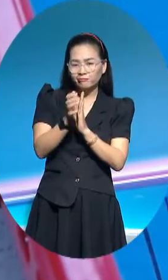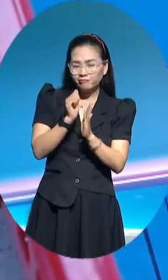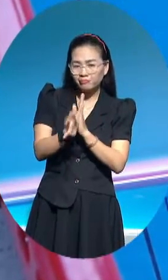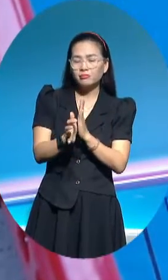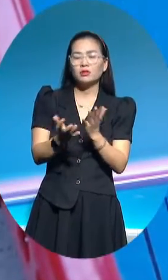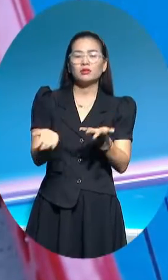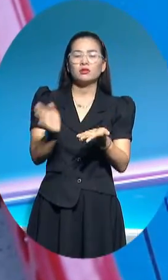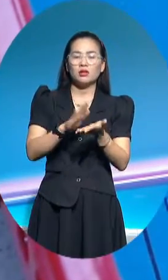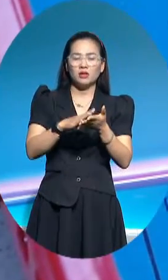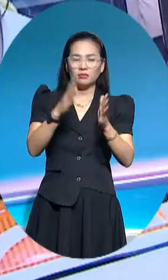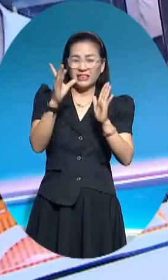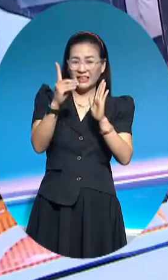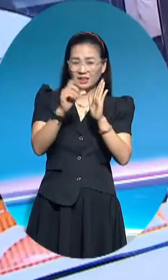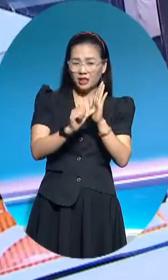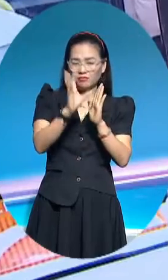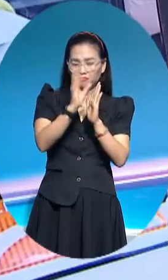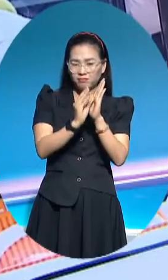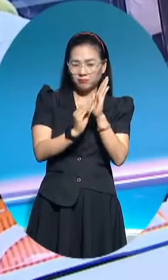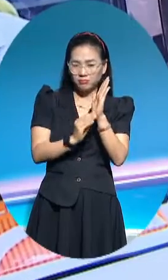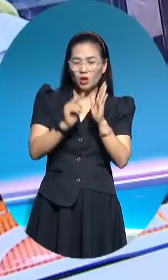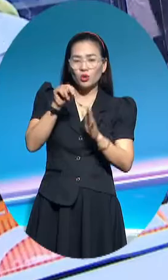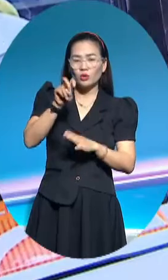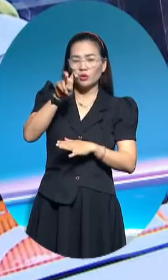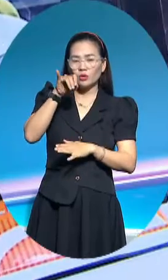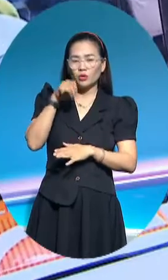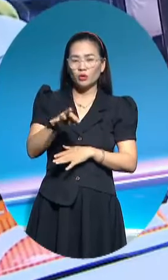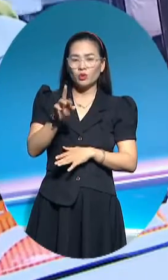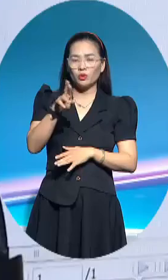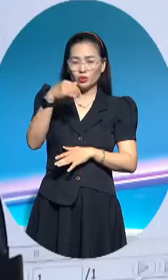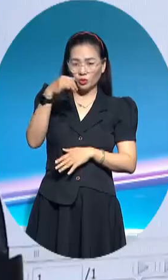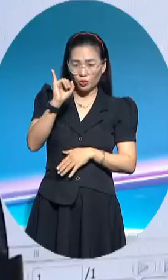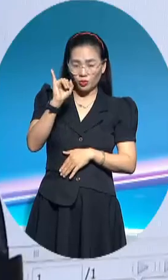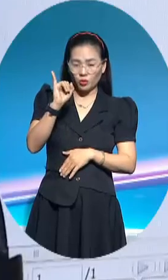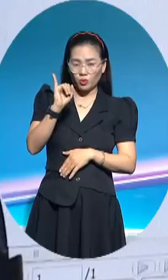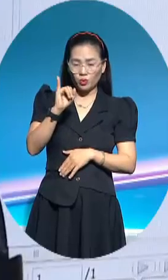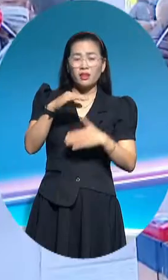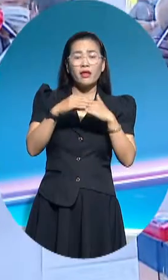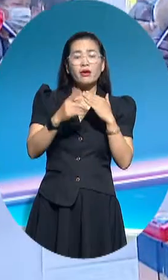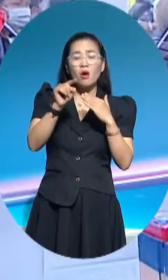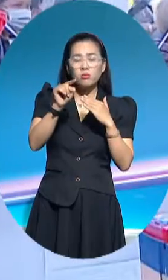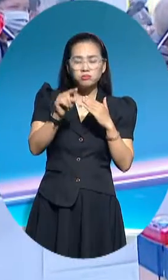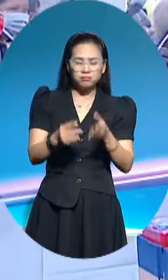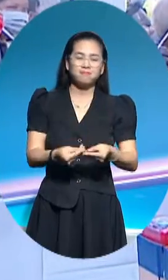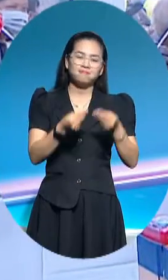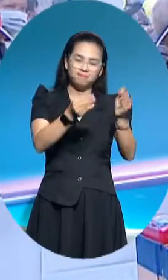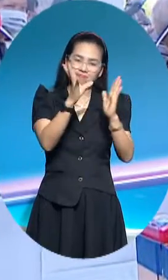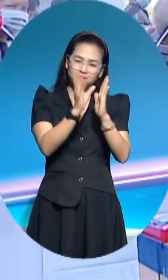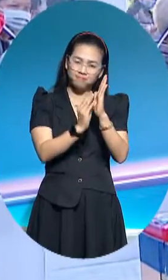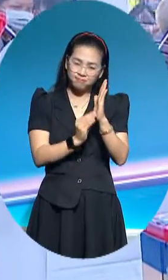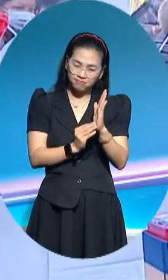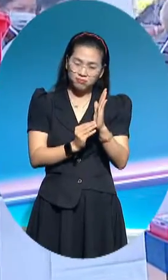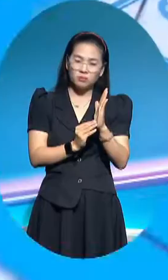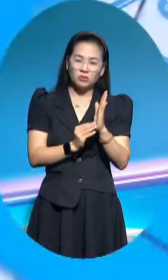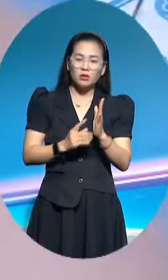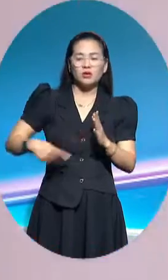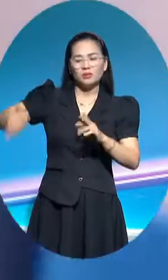hợp danh sách người bệnh bảo hiểm y tế phải nằm điều trị nội trú tại các cơ sở khám chữa bệnh trong dịp tết đề nghị cơ sở khám chữa bệnh đảm bảo cung